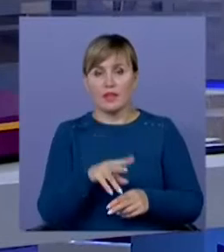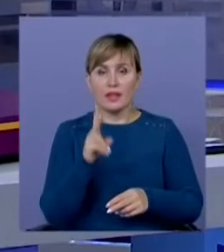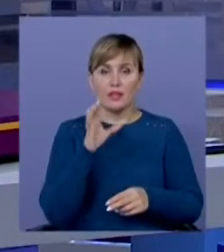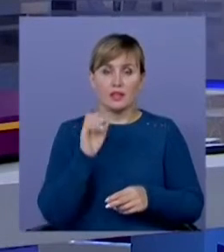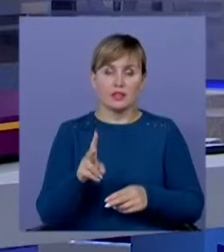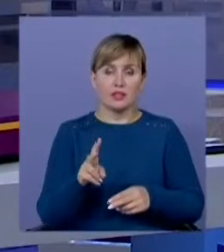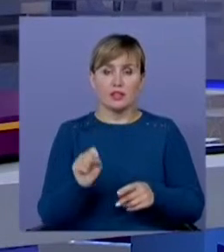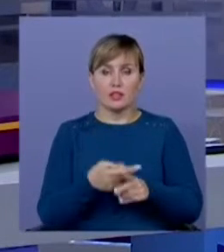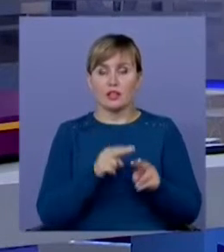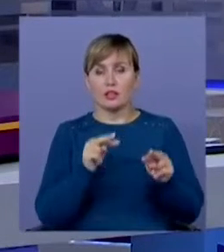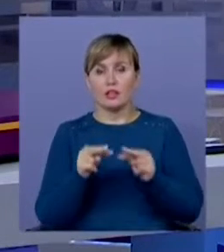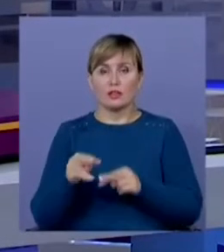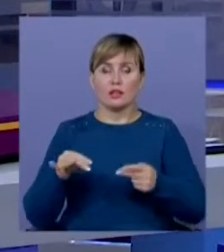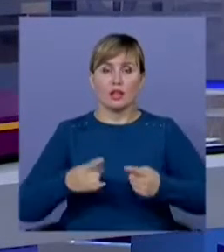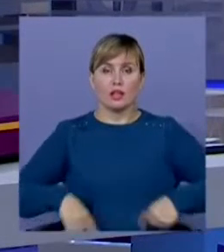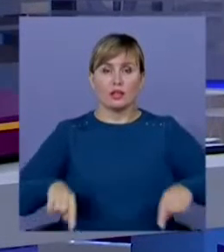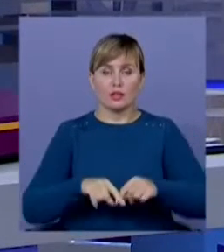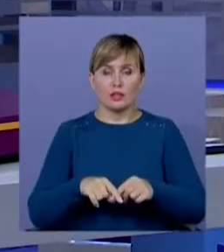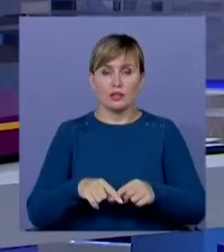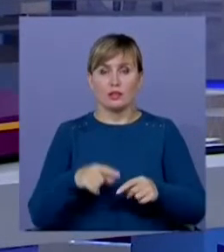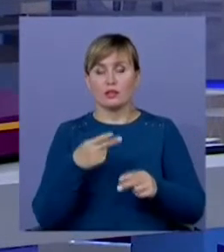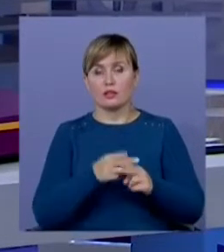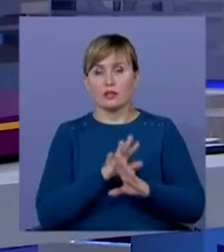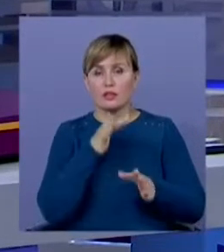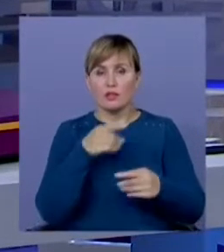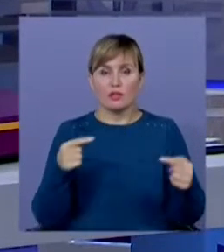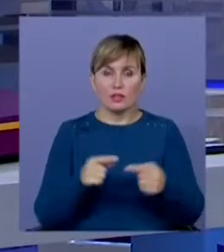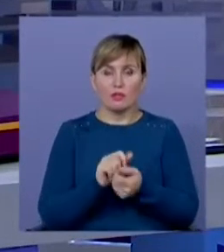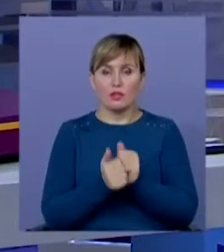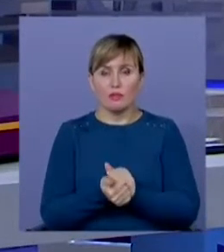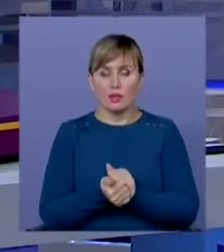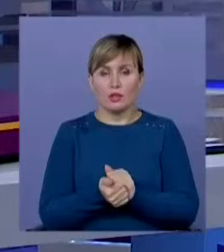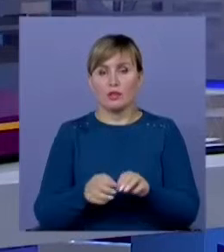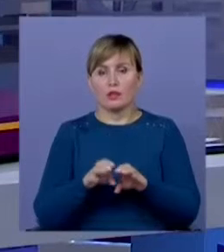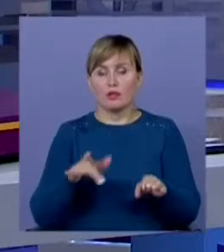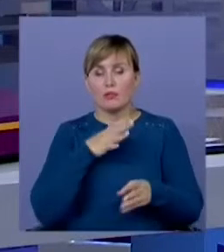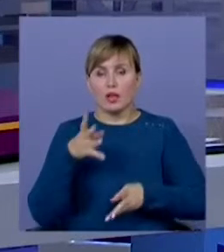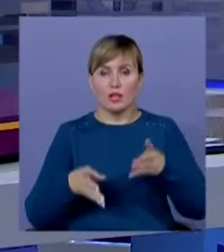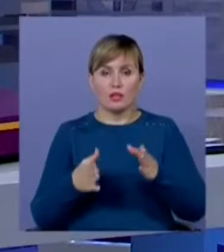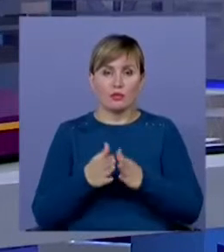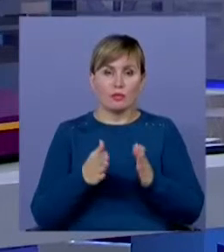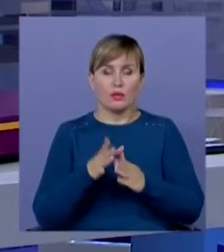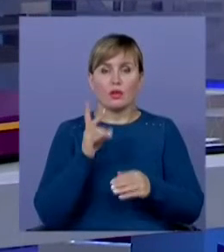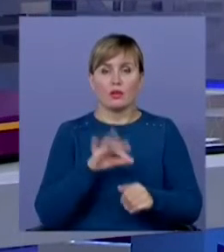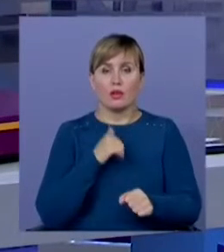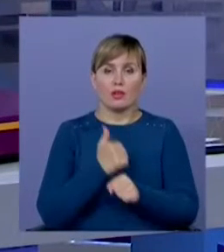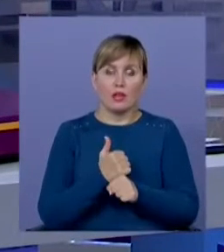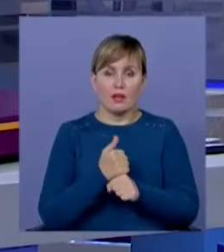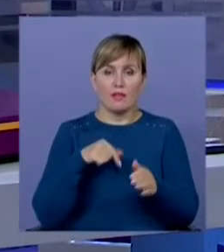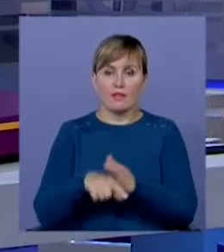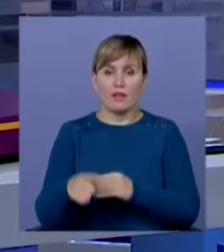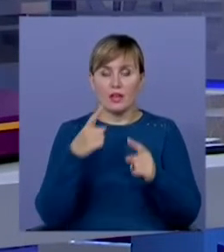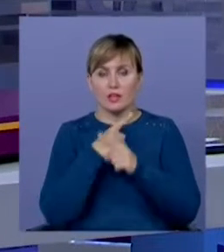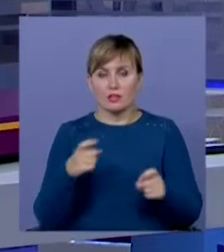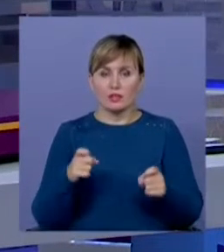за слабый контроль и подрядную организацию за якобы несвоевременную замену трупа в многоэтажном доме. Однако глава кооператива